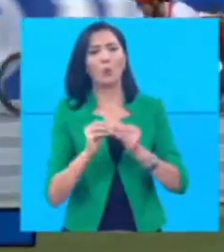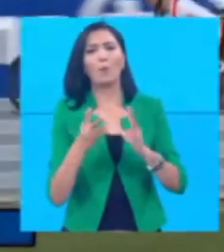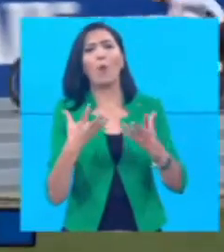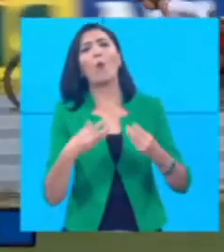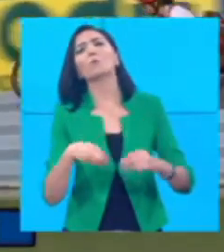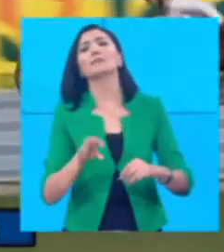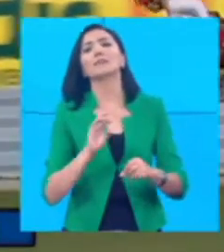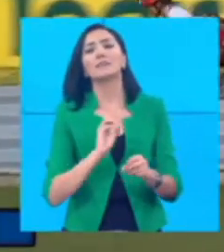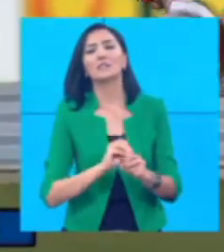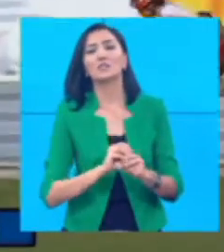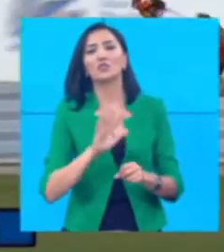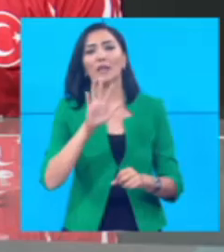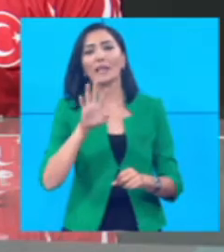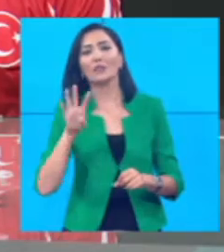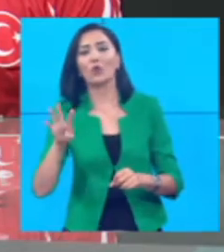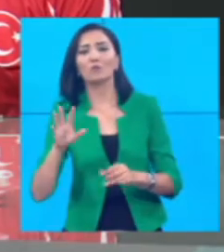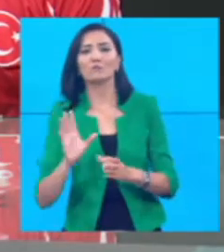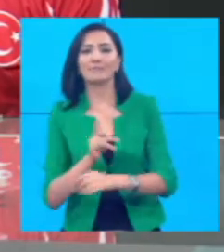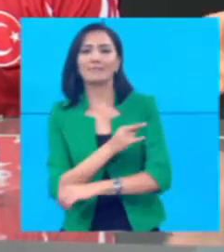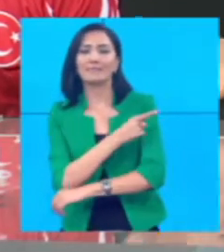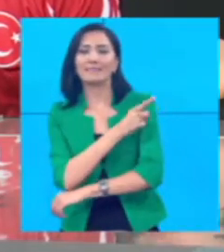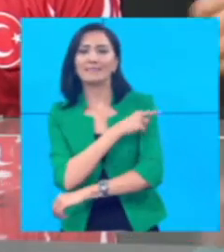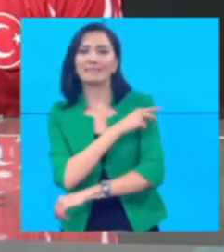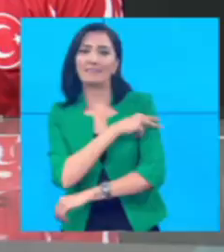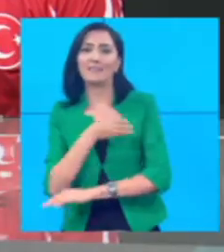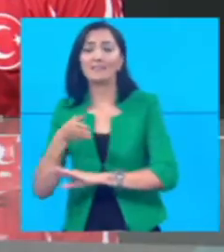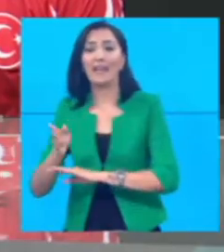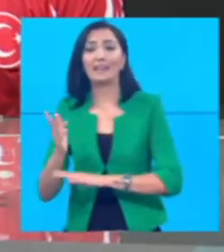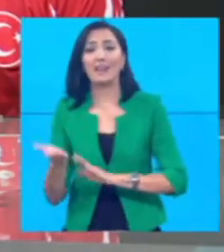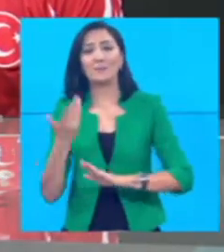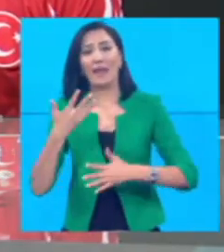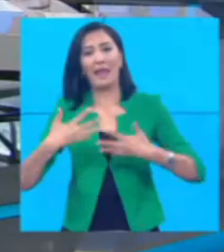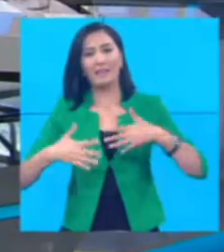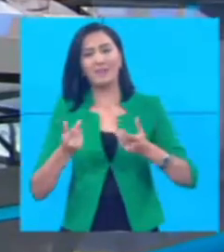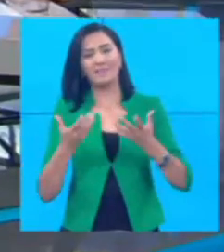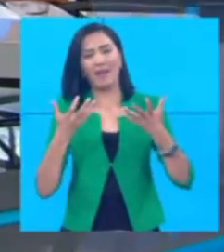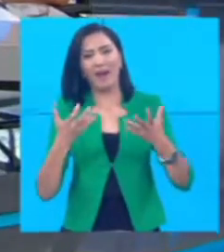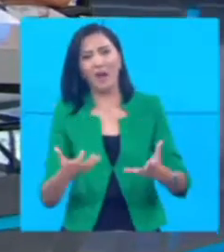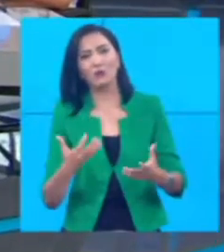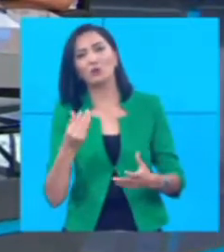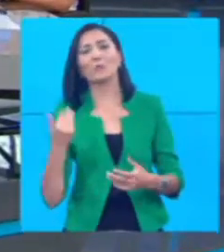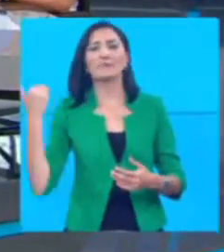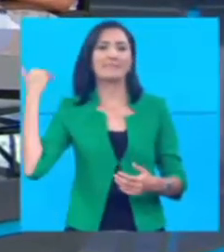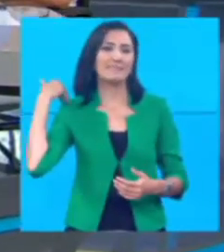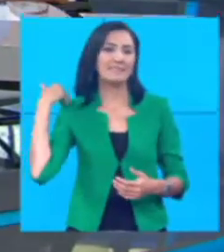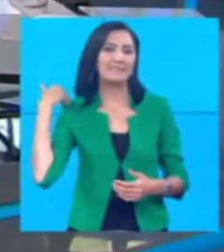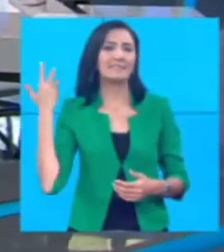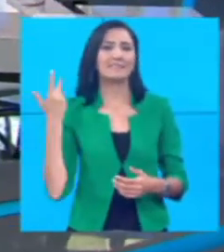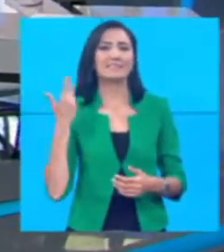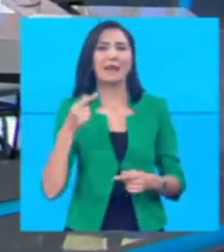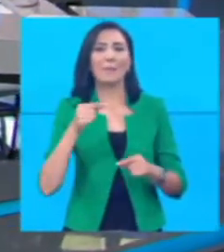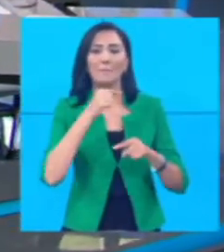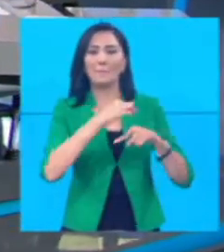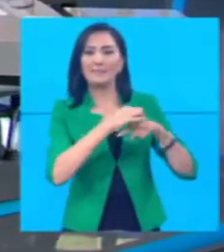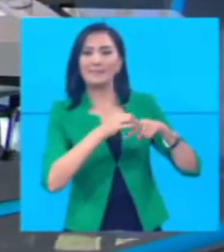sorun olmadığı için 54 sınıfına giriyor. Hani daha işte engelinde biraz daha ağır olduğu zaman işte sırtında